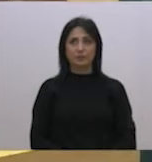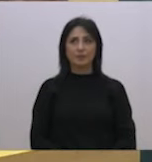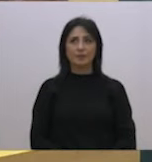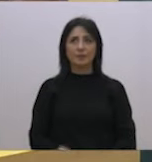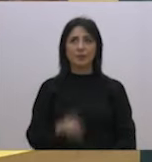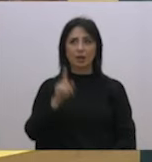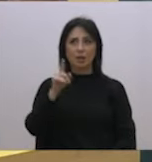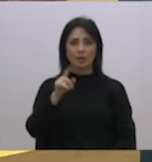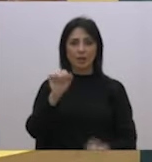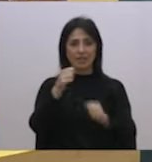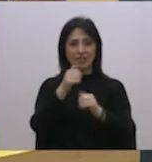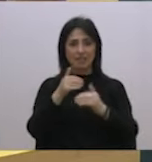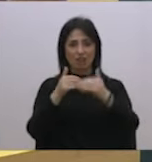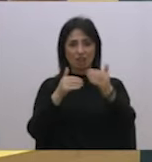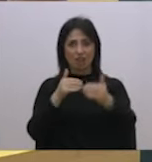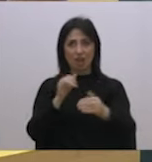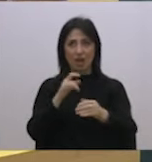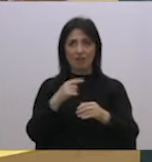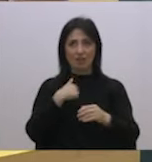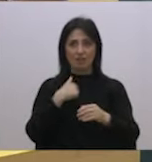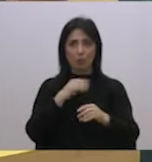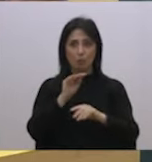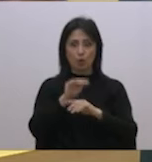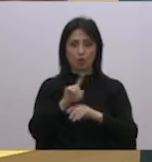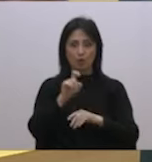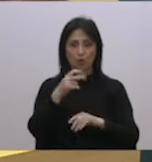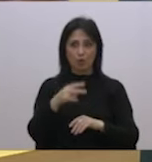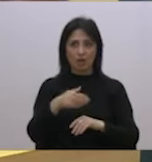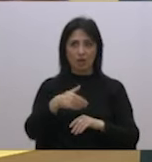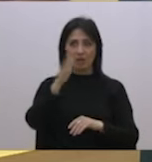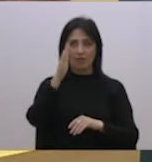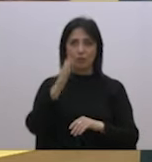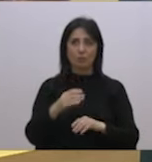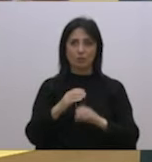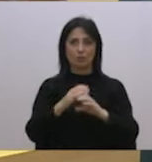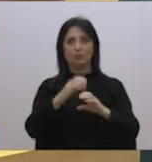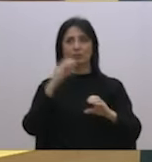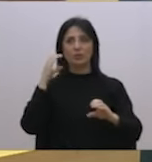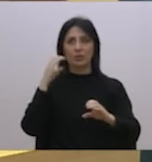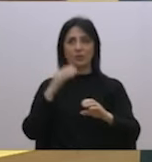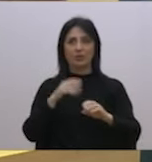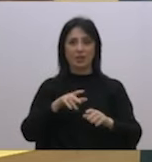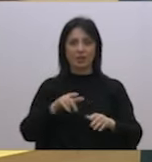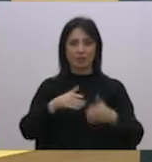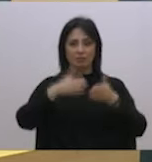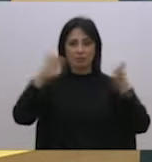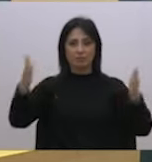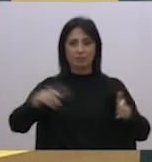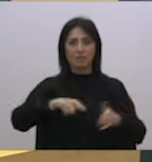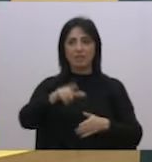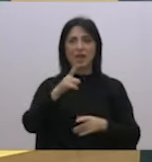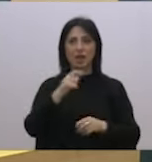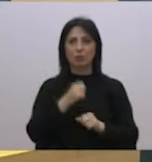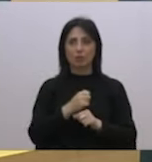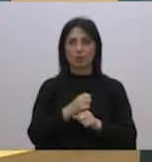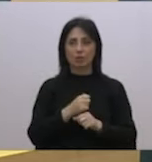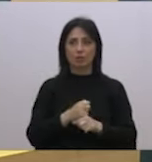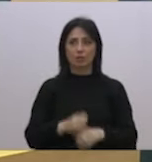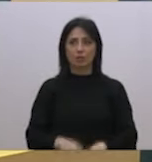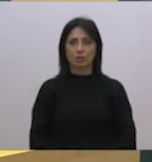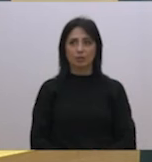imat raucion sichkare, an aket momaton asotsia iqon. Es trasebi rato gagetta.